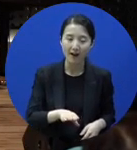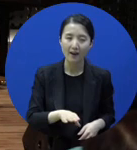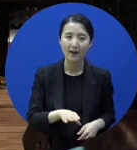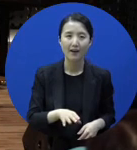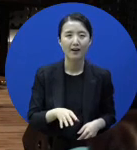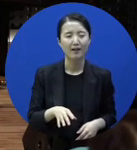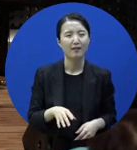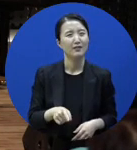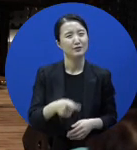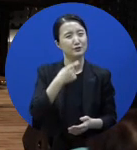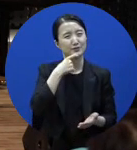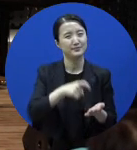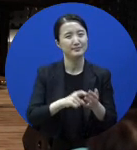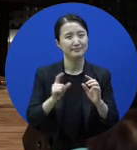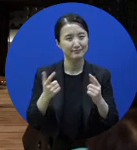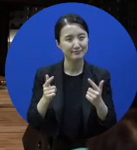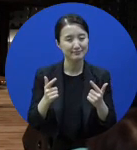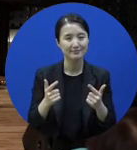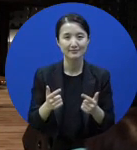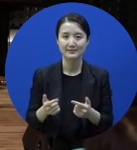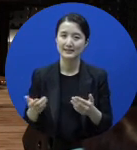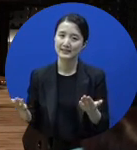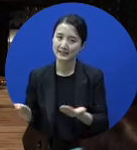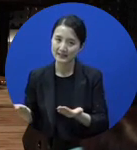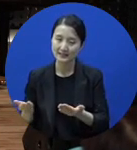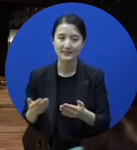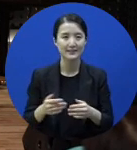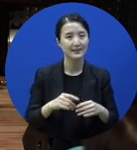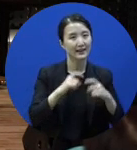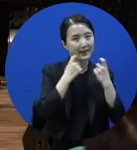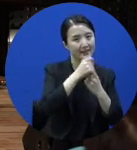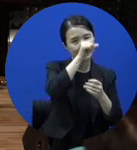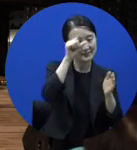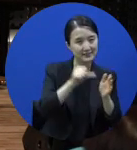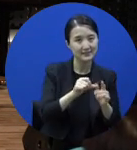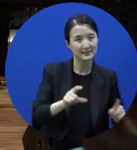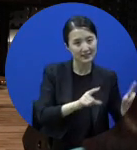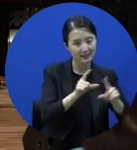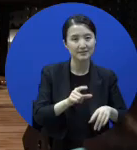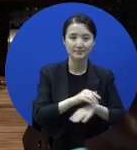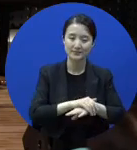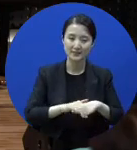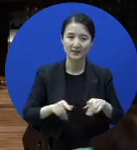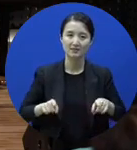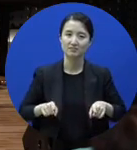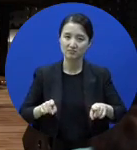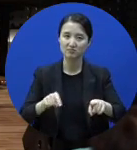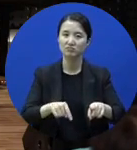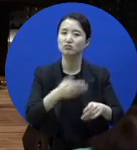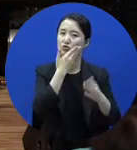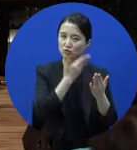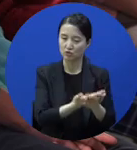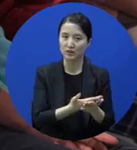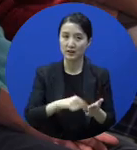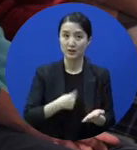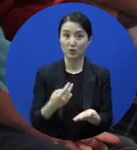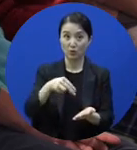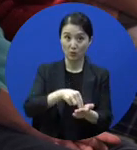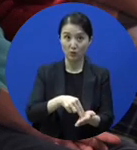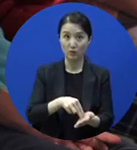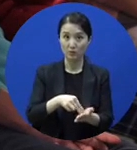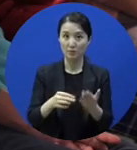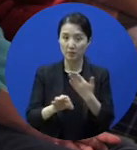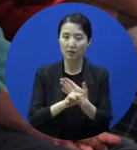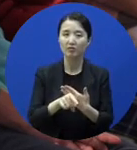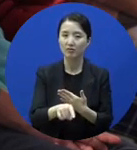수 있고 같이 일과 삶을 같이 평행하게 유지할 수 있는 역할을 갈 수 있어서 가능하지 않을까